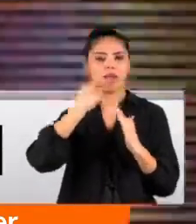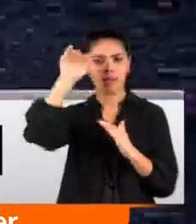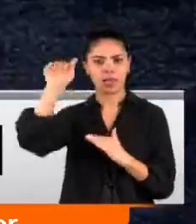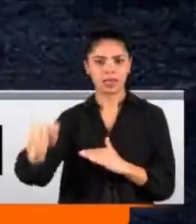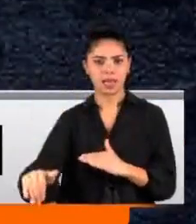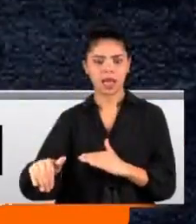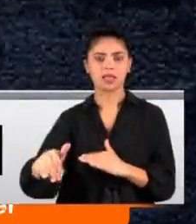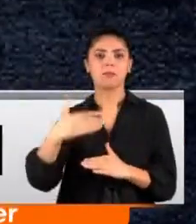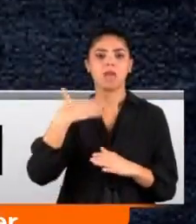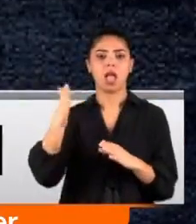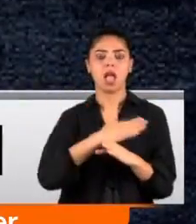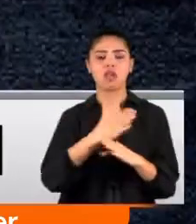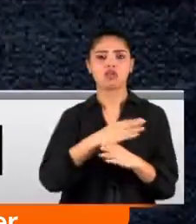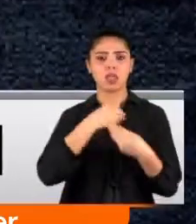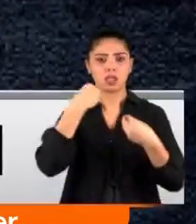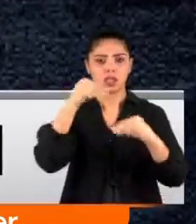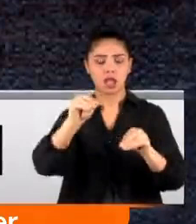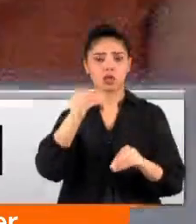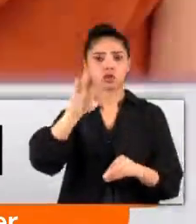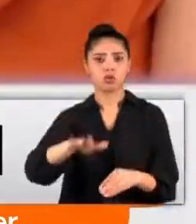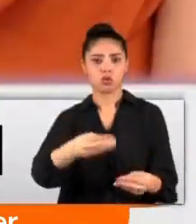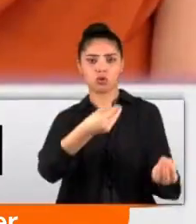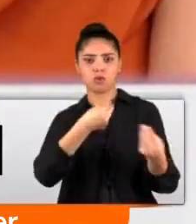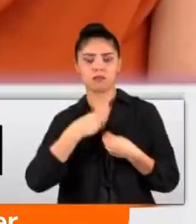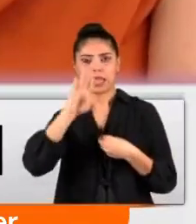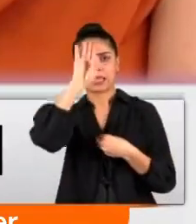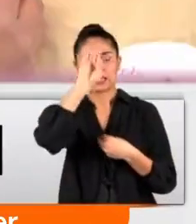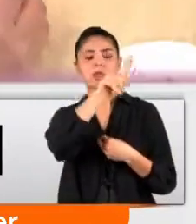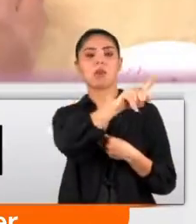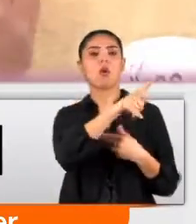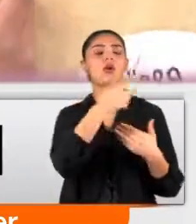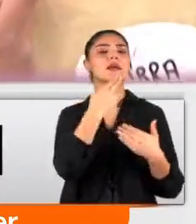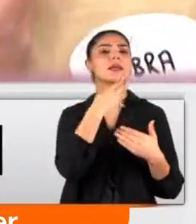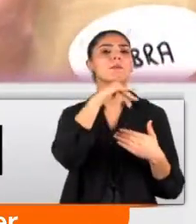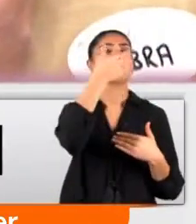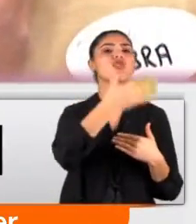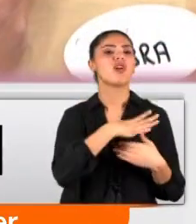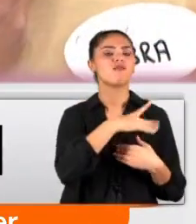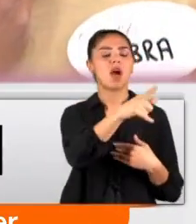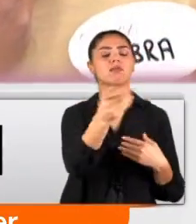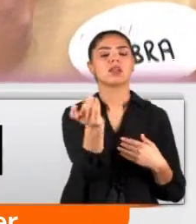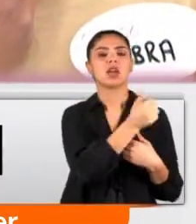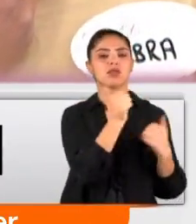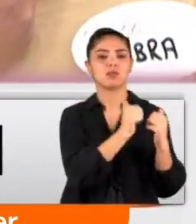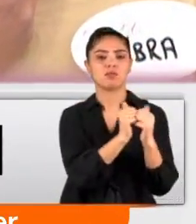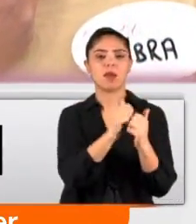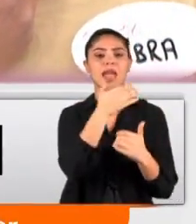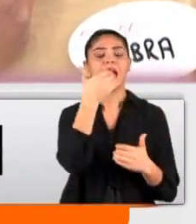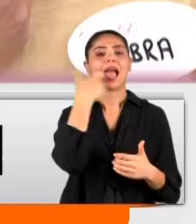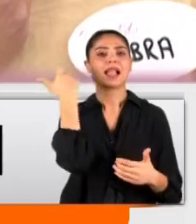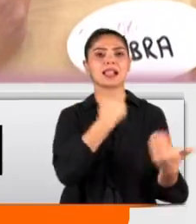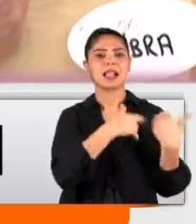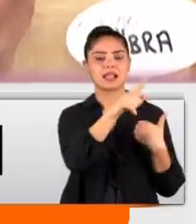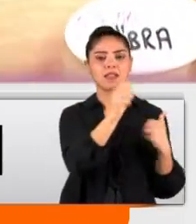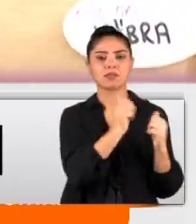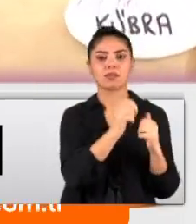günlüğüne. Peşime eşyaları satıyor. Çocuğu bana getirip İstanbul'a o kızın yanına gidiyor. İddiaya göre eşi eski sevgilisine dönmüş. 8